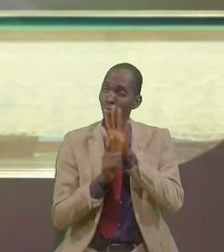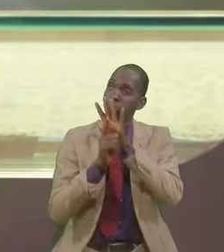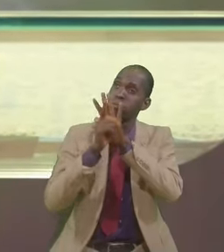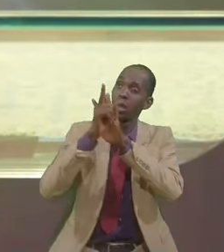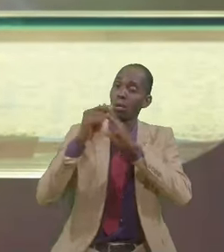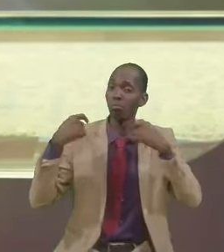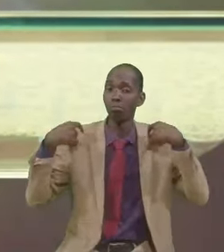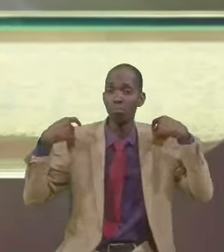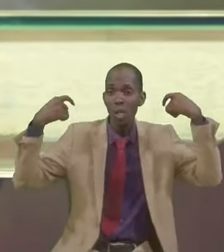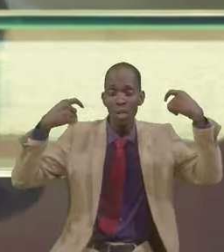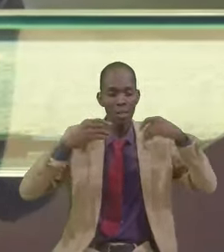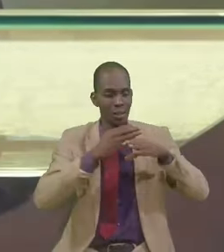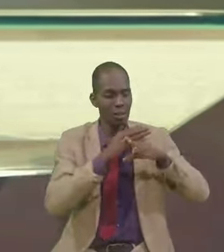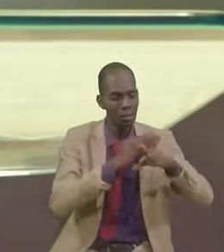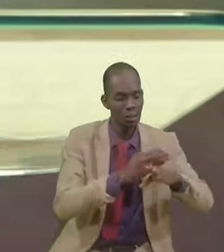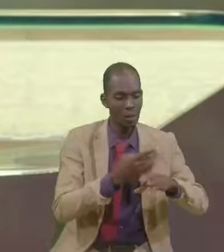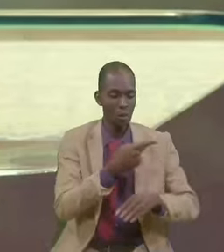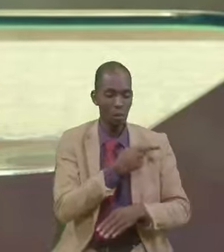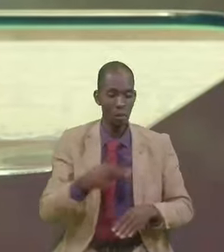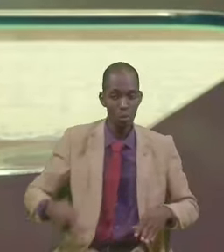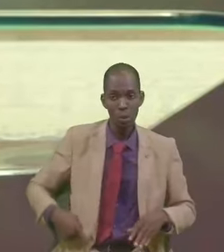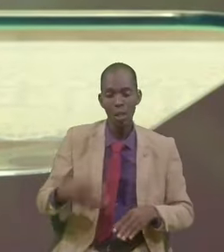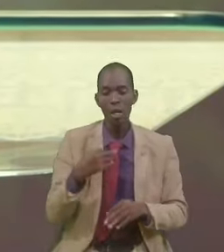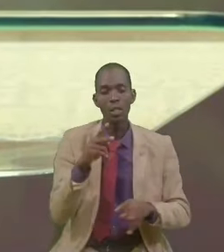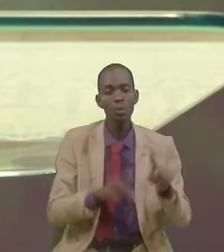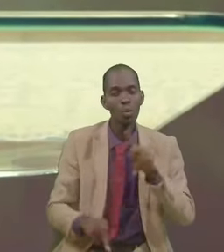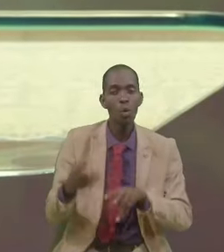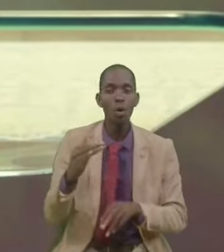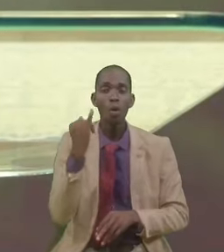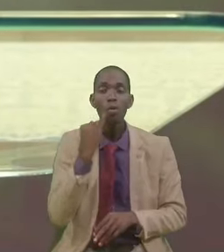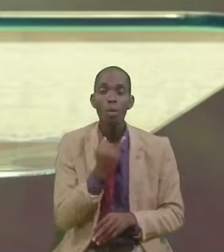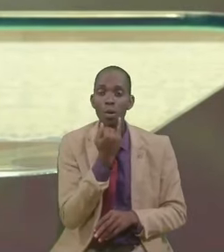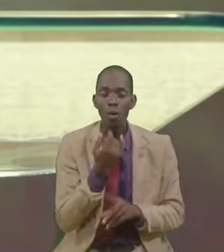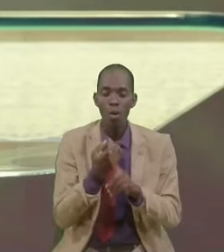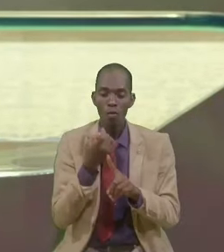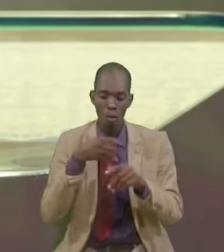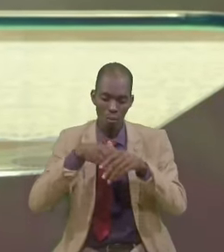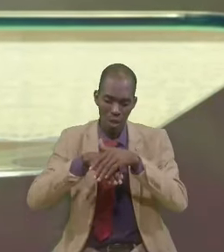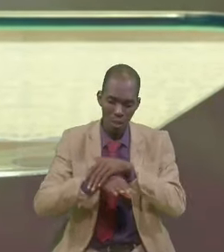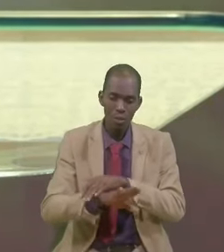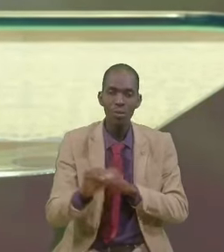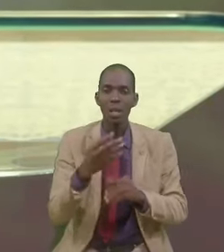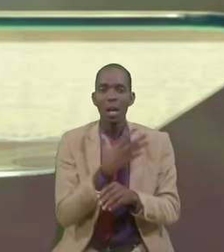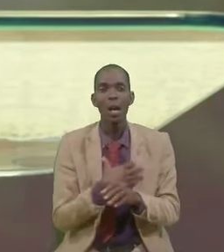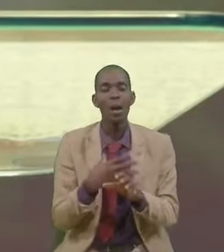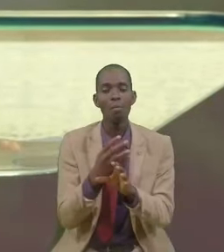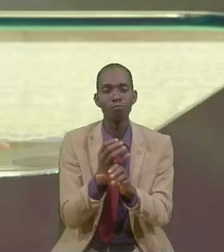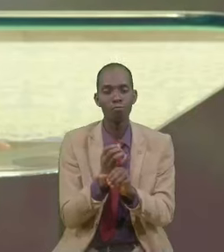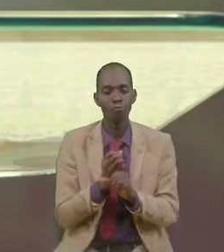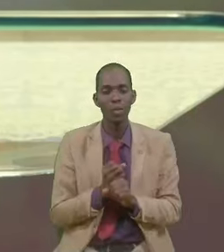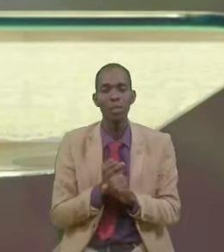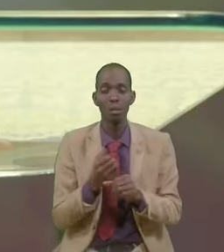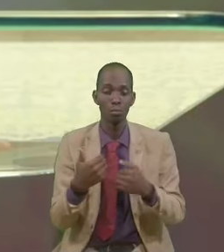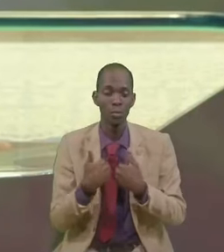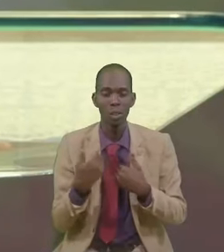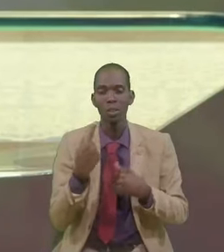ont empêché les chefs et le peuple d'Israël d'entrer et de posséder